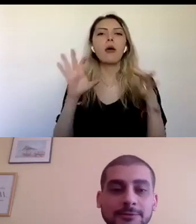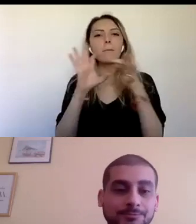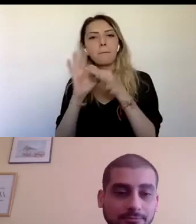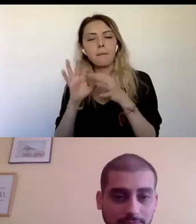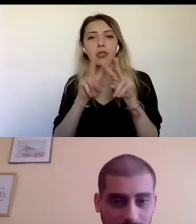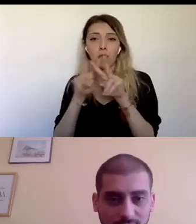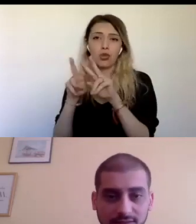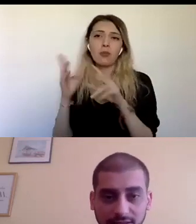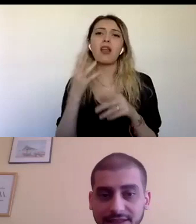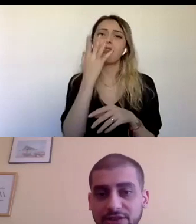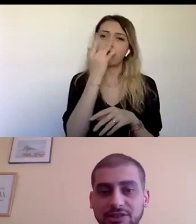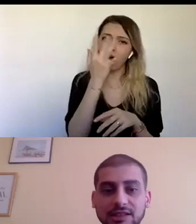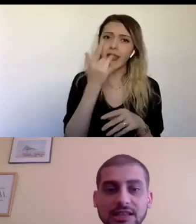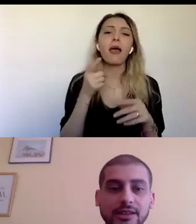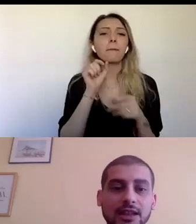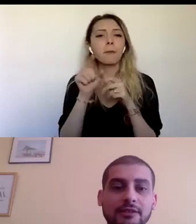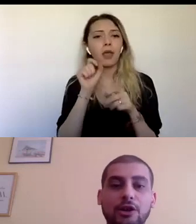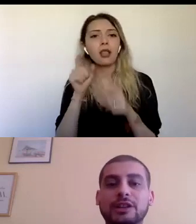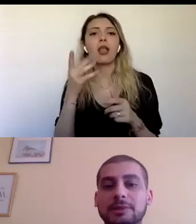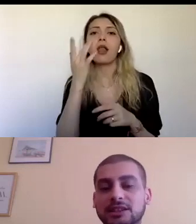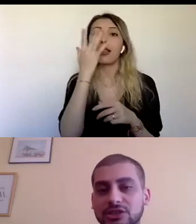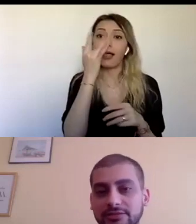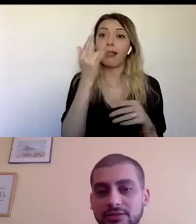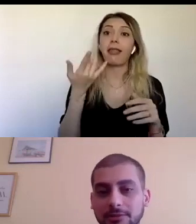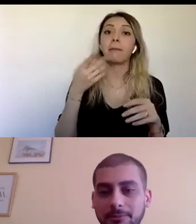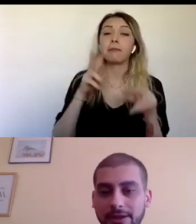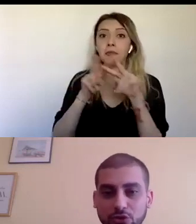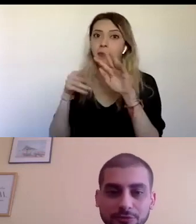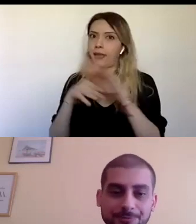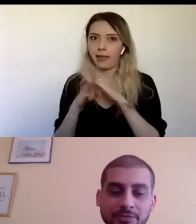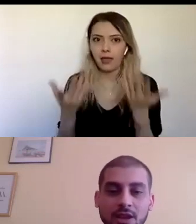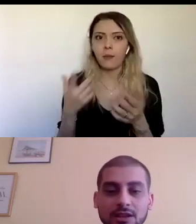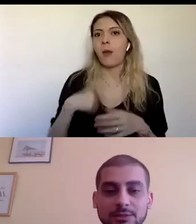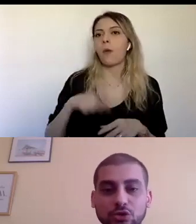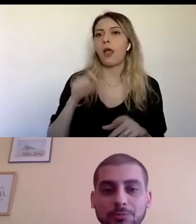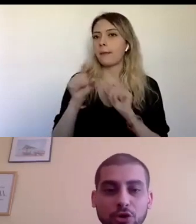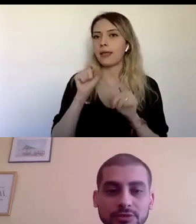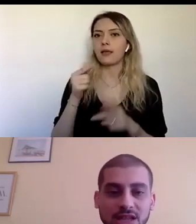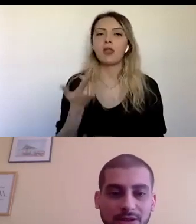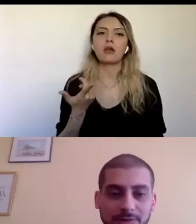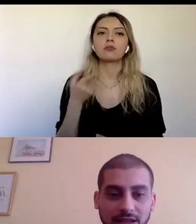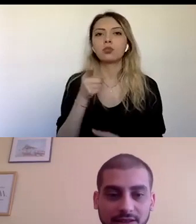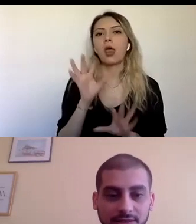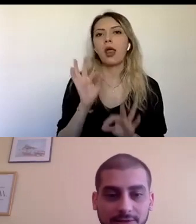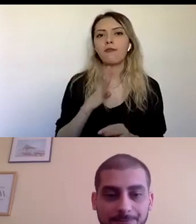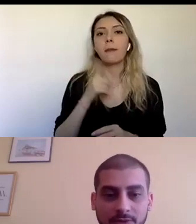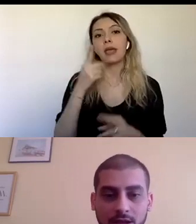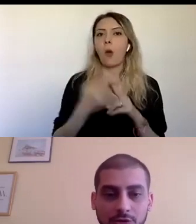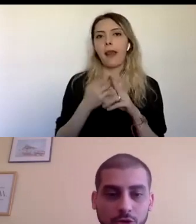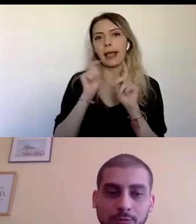e-postalar, sahte giriş istekleri ve özel mesajlar mevcut. Şimdi bunun bir örneğini yapalım